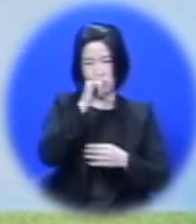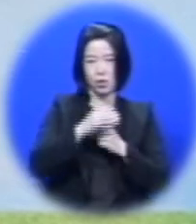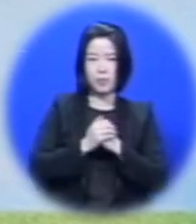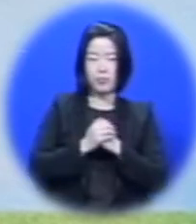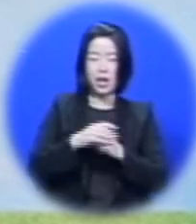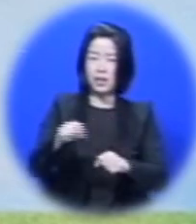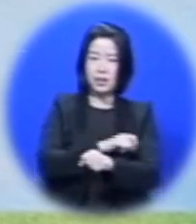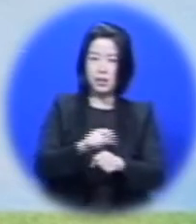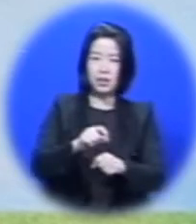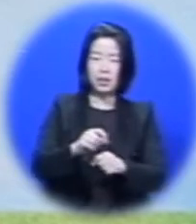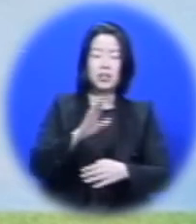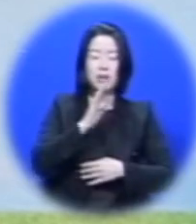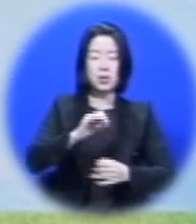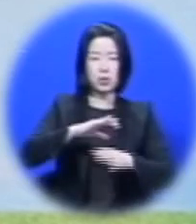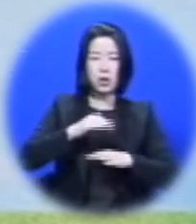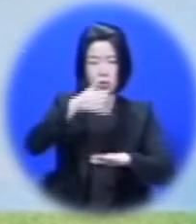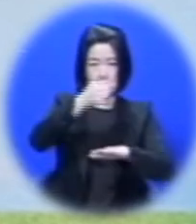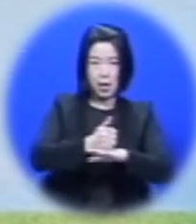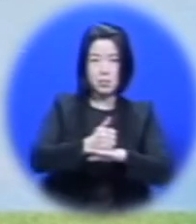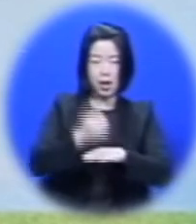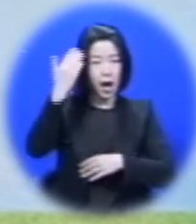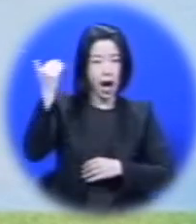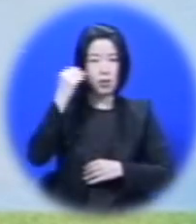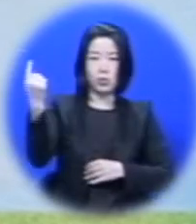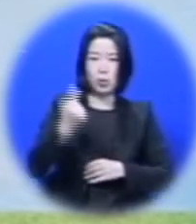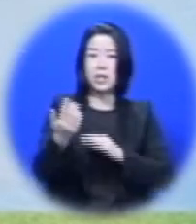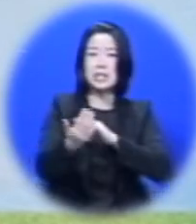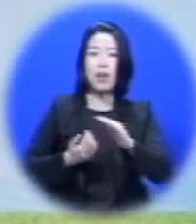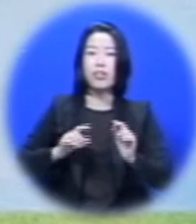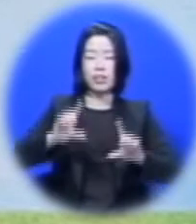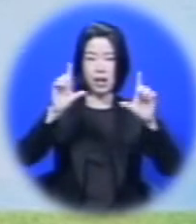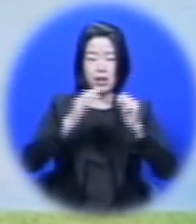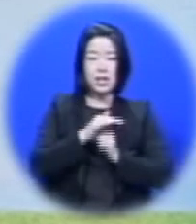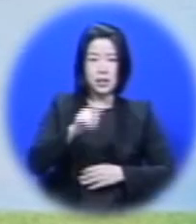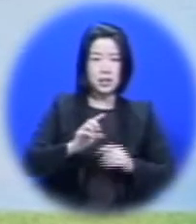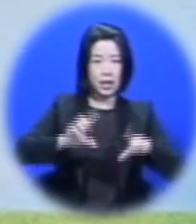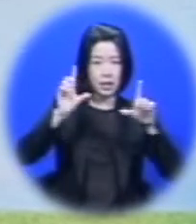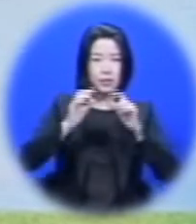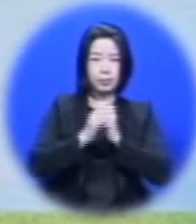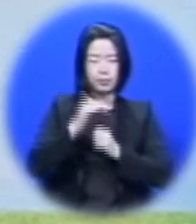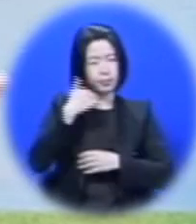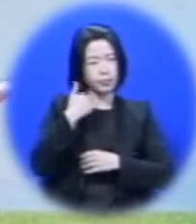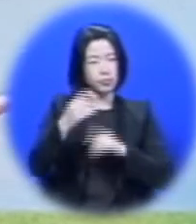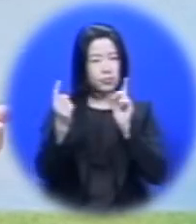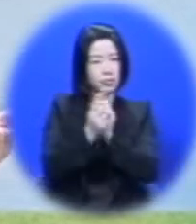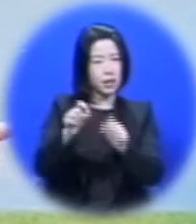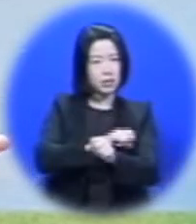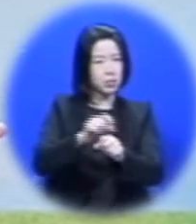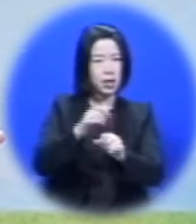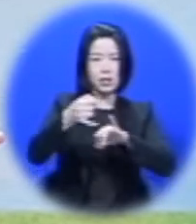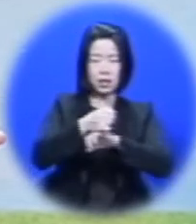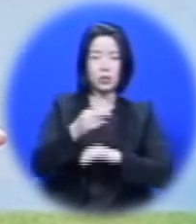가장 놀라운 것은 마지막 한국으로 오기 전날입니다. 그날은 누구를 만날 특별한